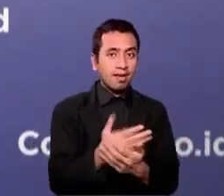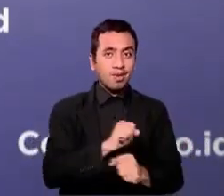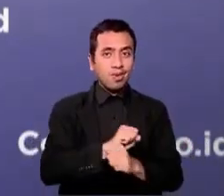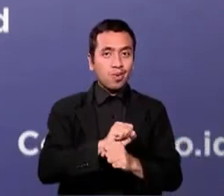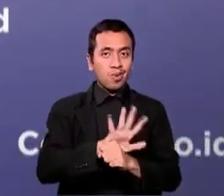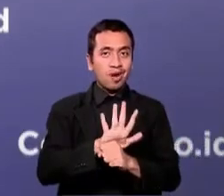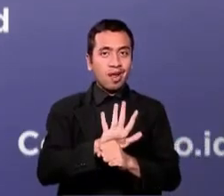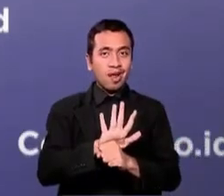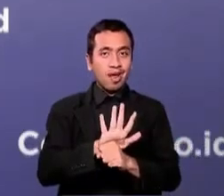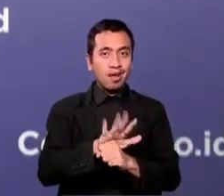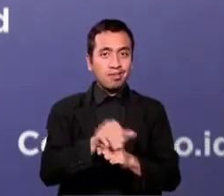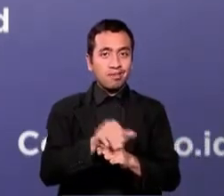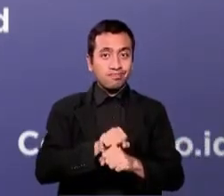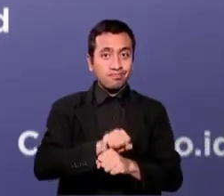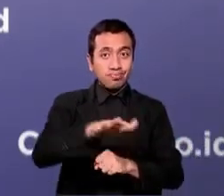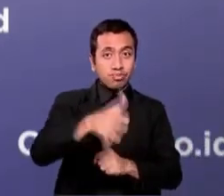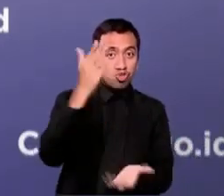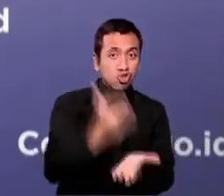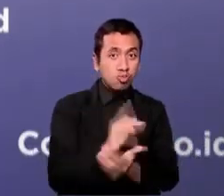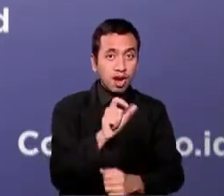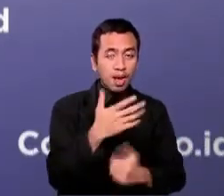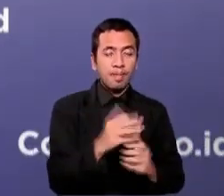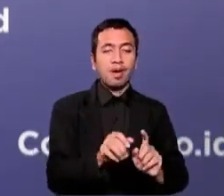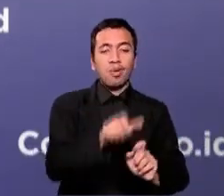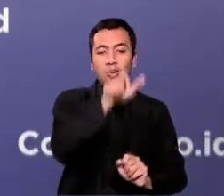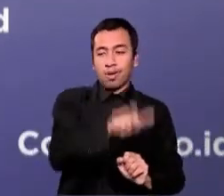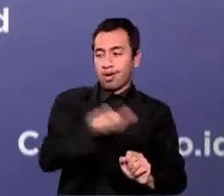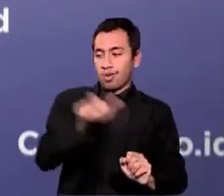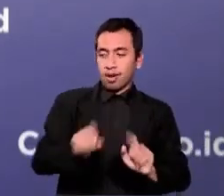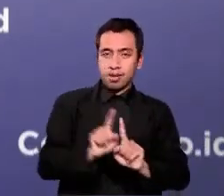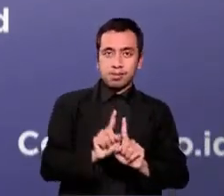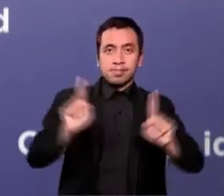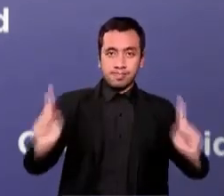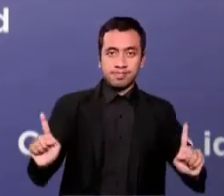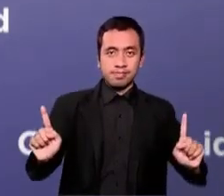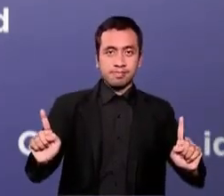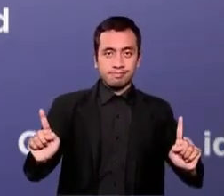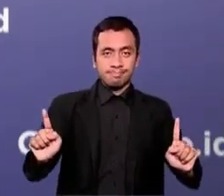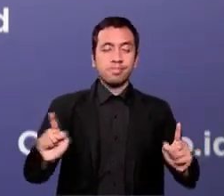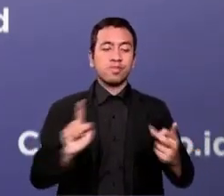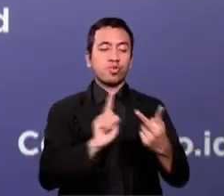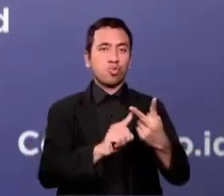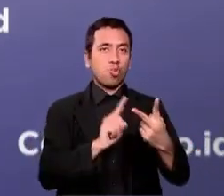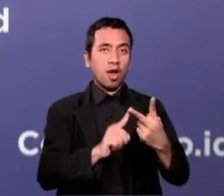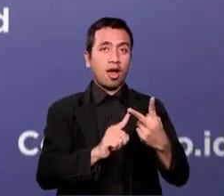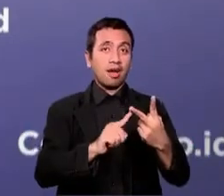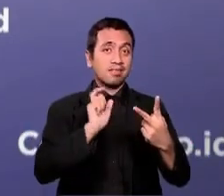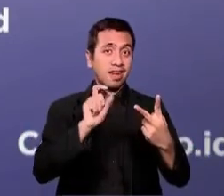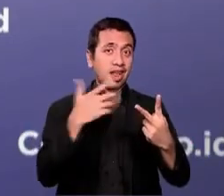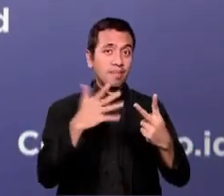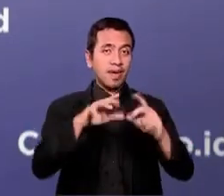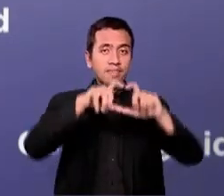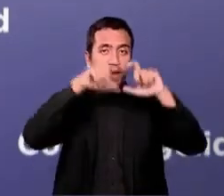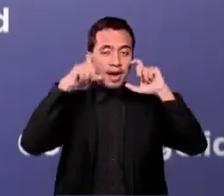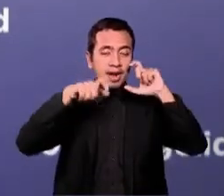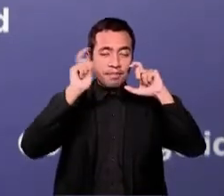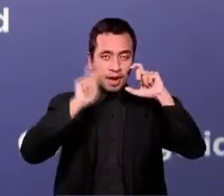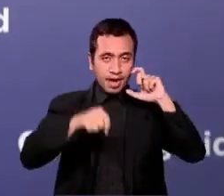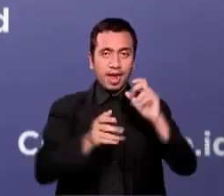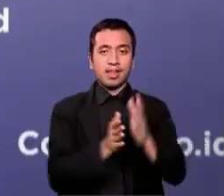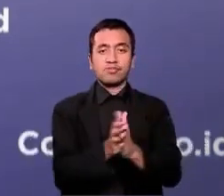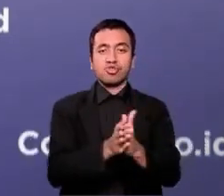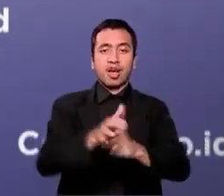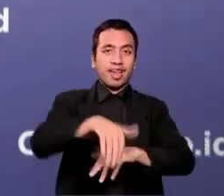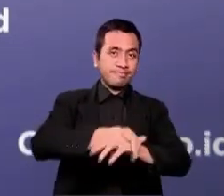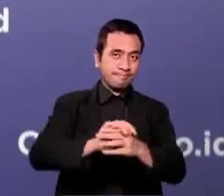jitu menurunkan resiko tertular coffee 19 pencegahan yang paling baik berikutnya adalah tentu dengan mengenakan masker dan cuci tangan yang baik dan